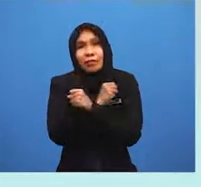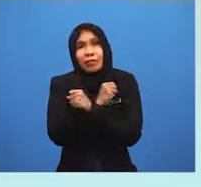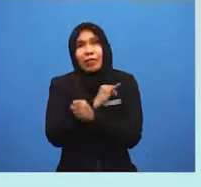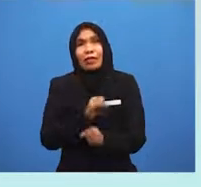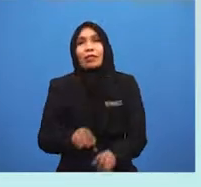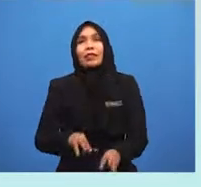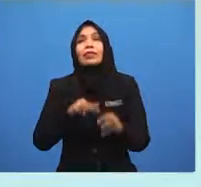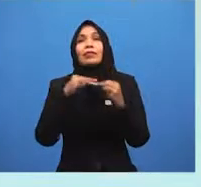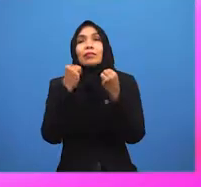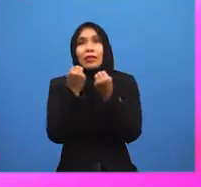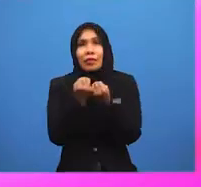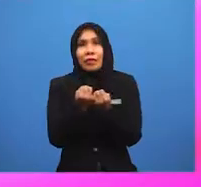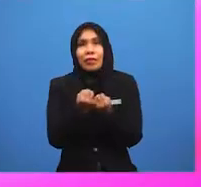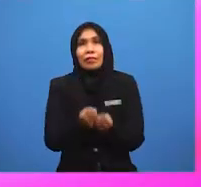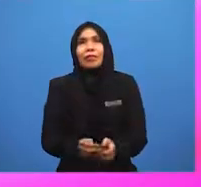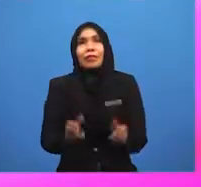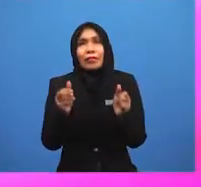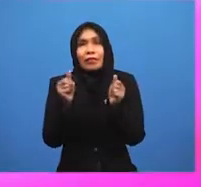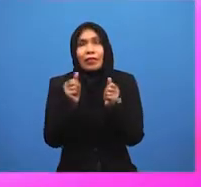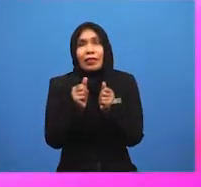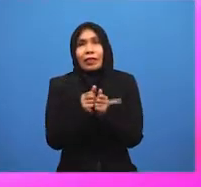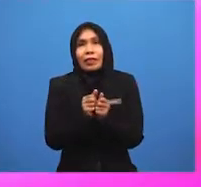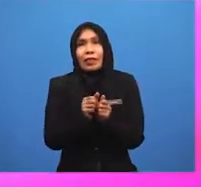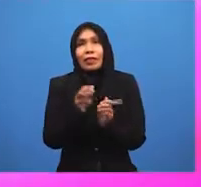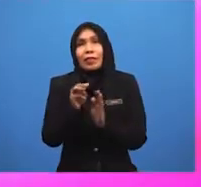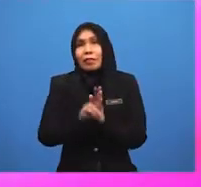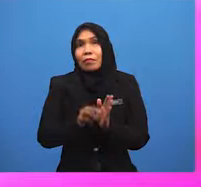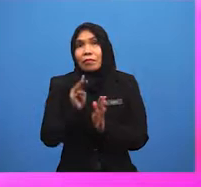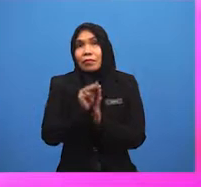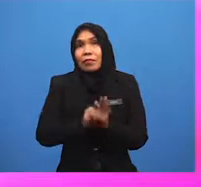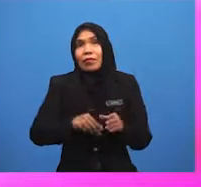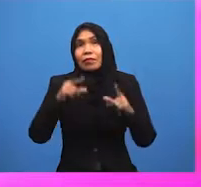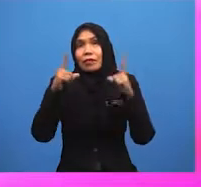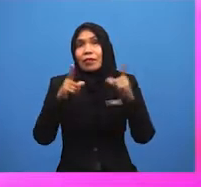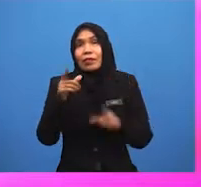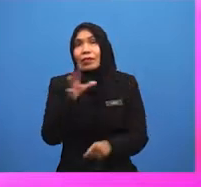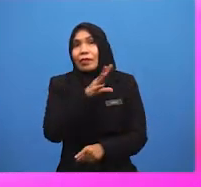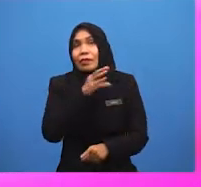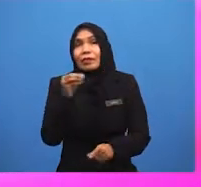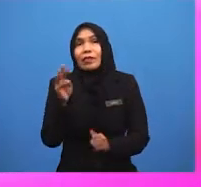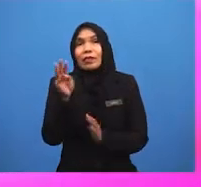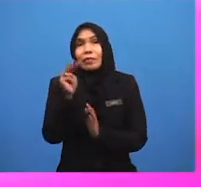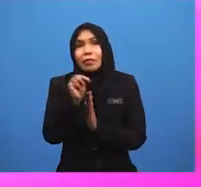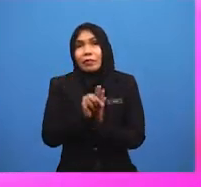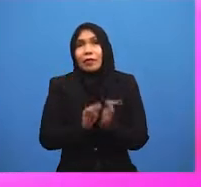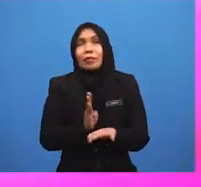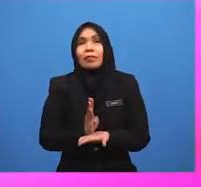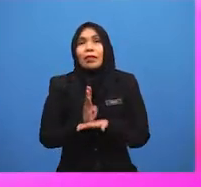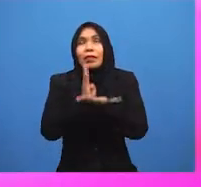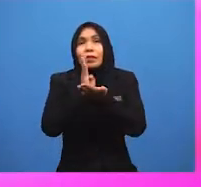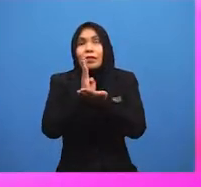masyarakat setempat dengan menziarahi dan membantu mereka